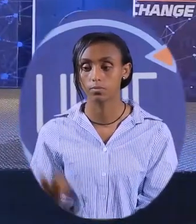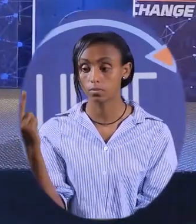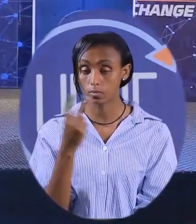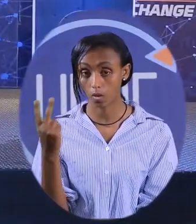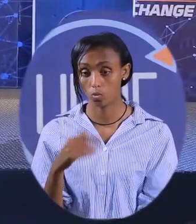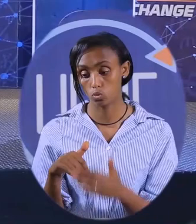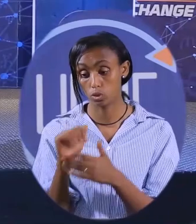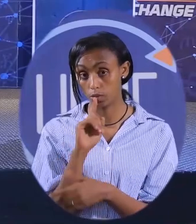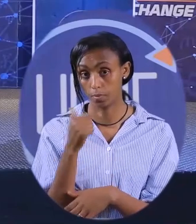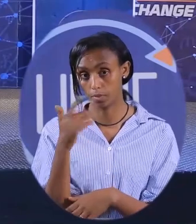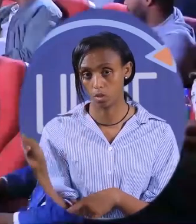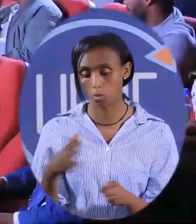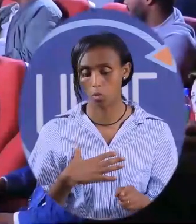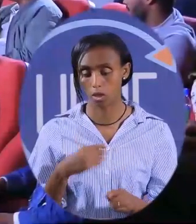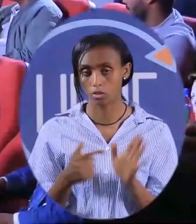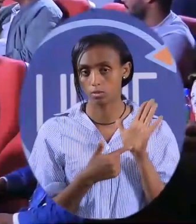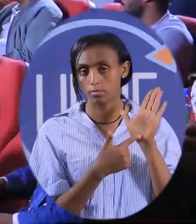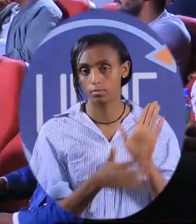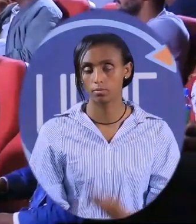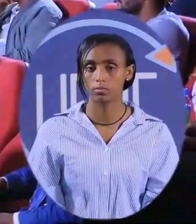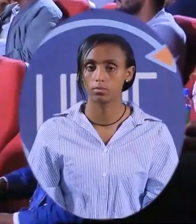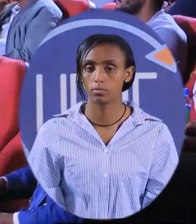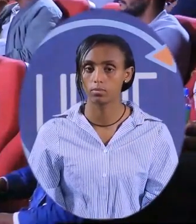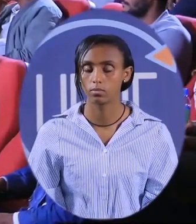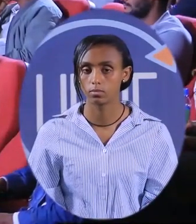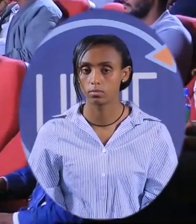ከሁለቱም ውጪ ነኝ የምንል ደግሞ ነጩን።